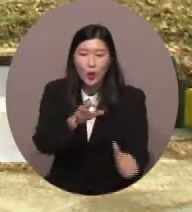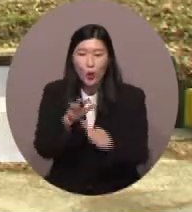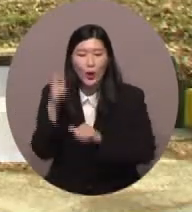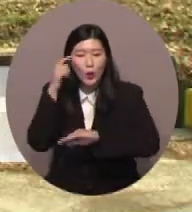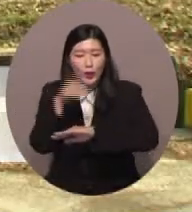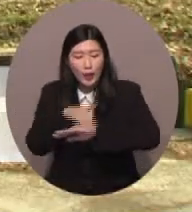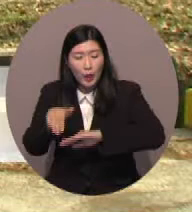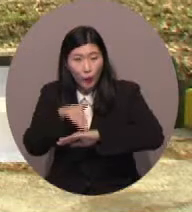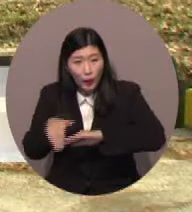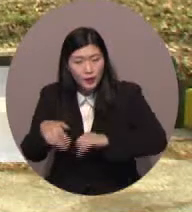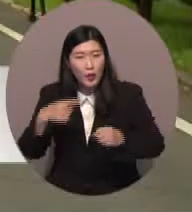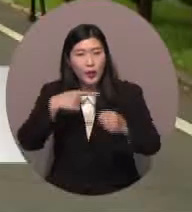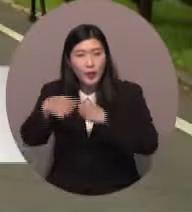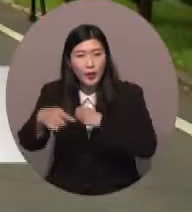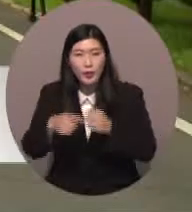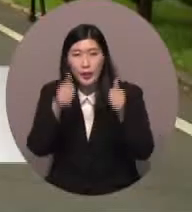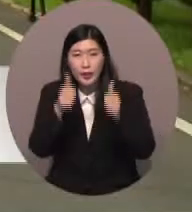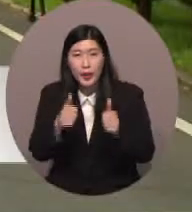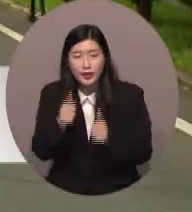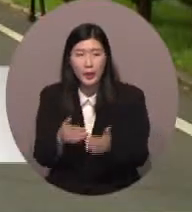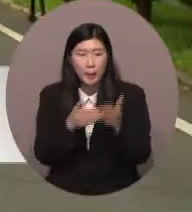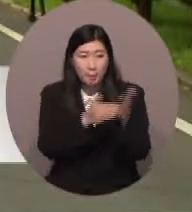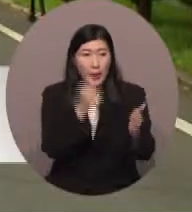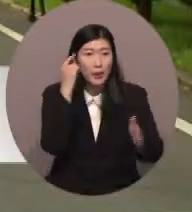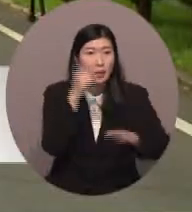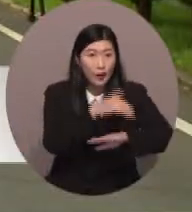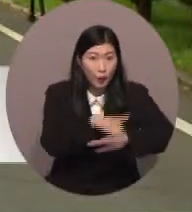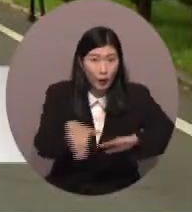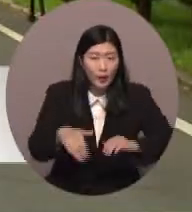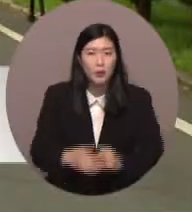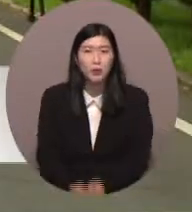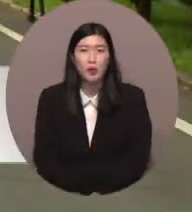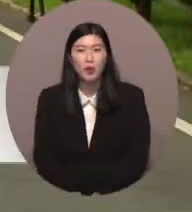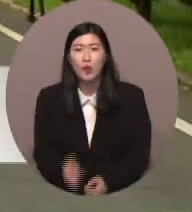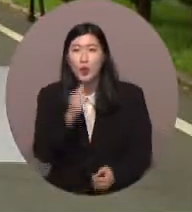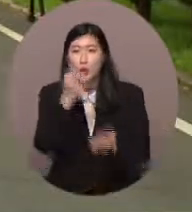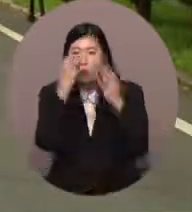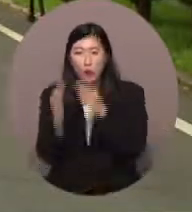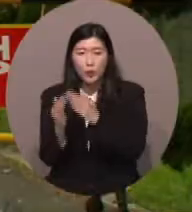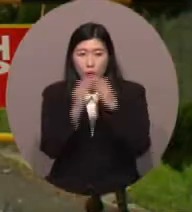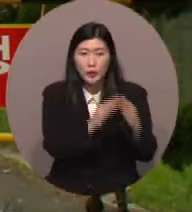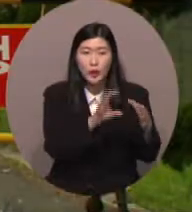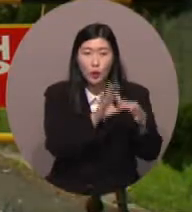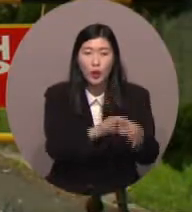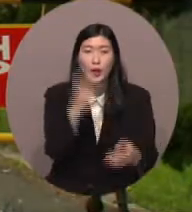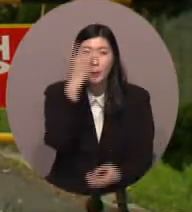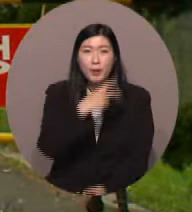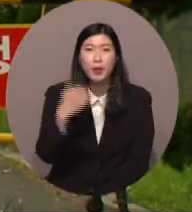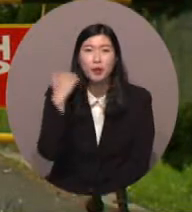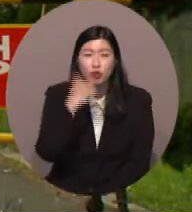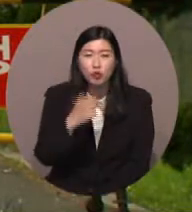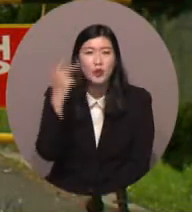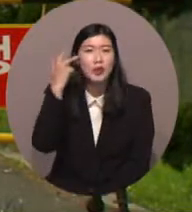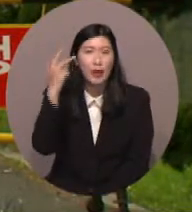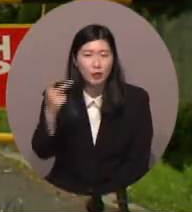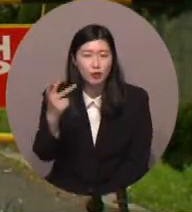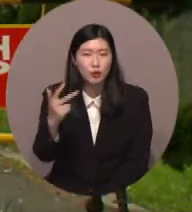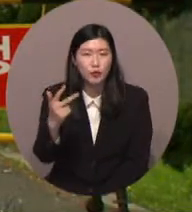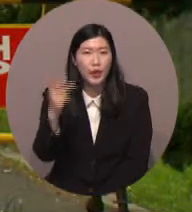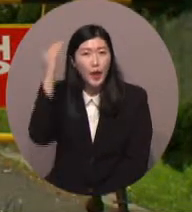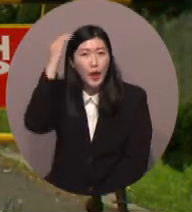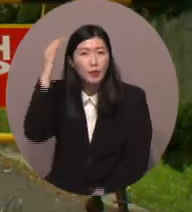내년 상반기 타당성 연구 용역을 추진할 계획이며 대전 교도소 이전과 관련해서는 다음 주